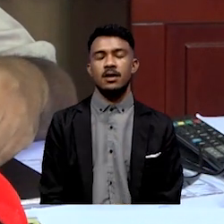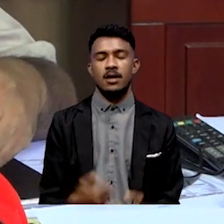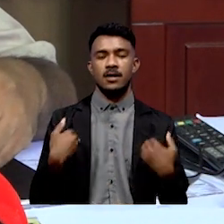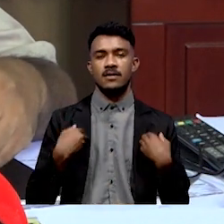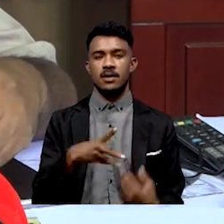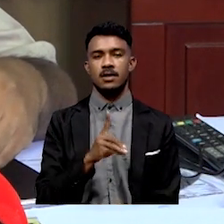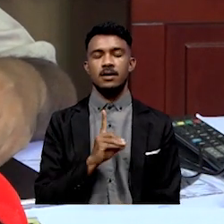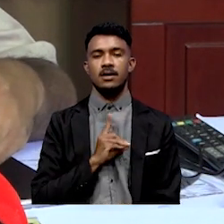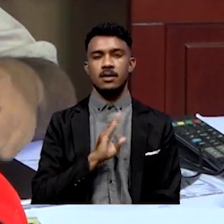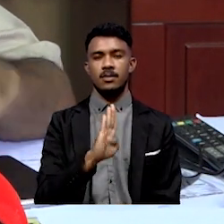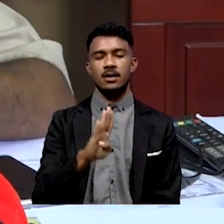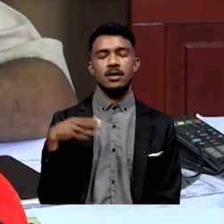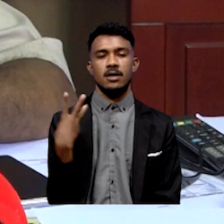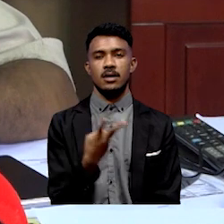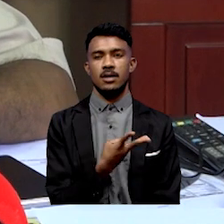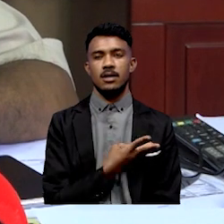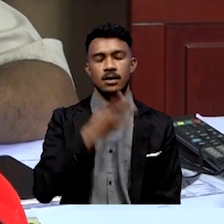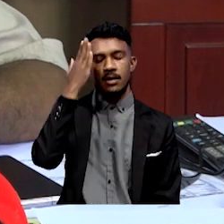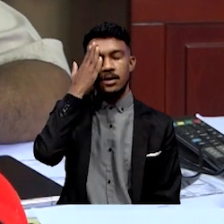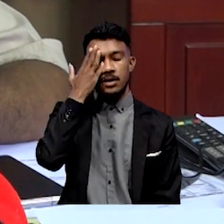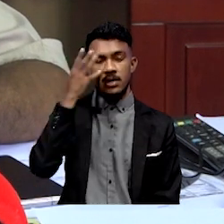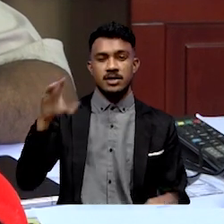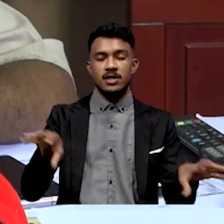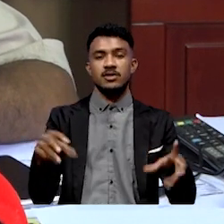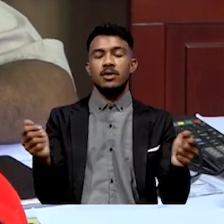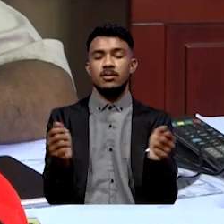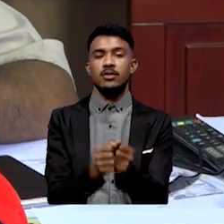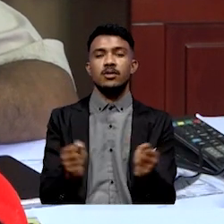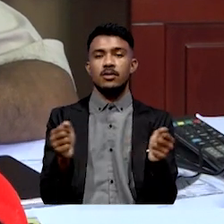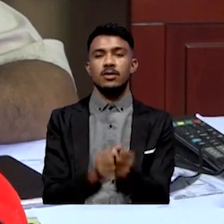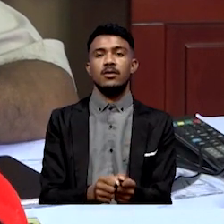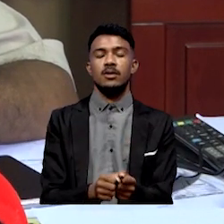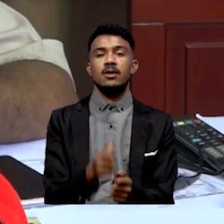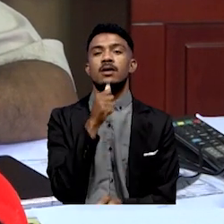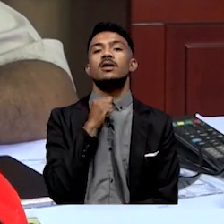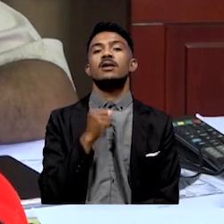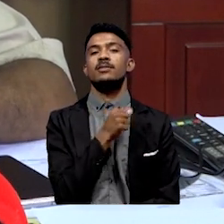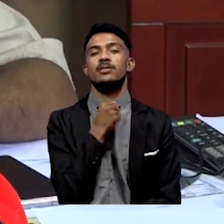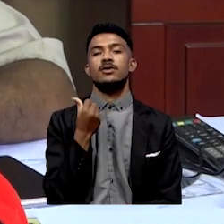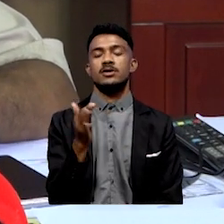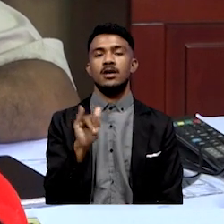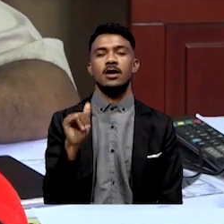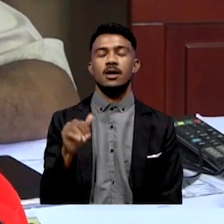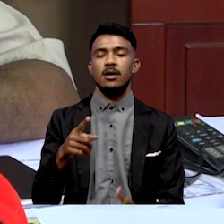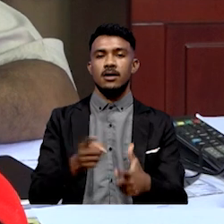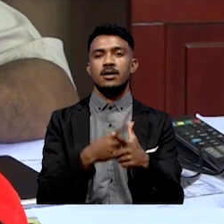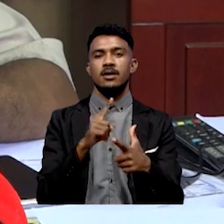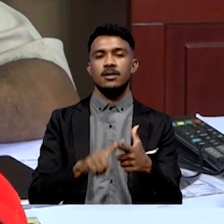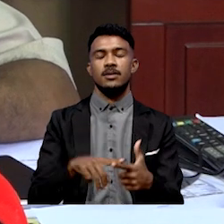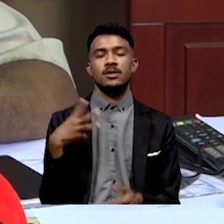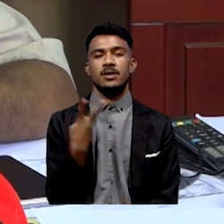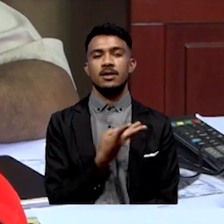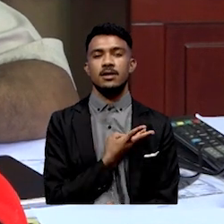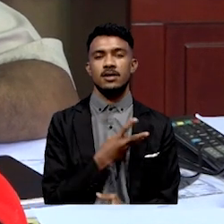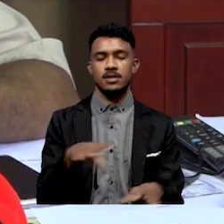ita amu sira koper itu dia agar rese ba amu sira ia ne ba depois ita ne nia praseru